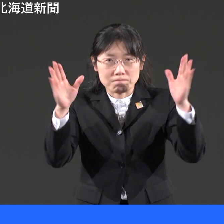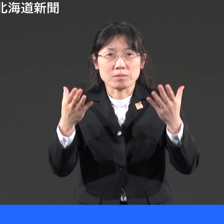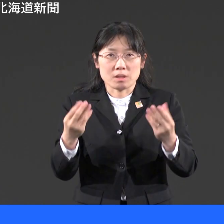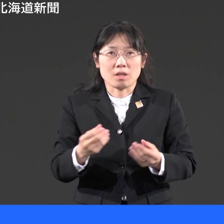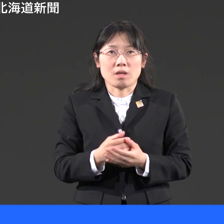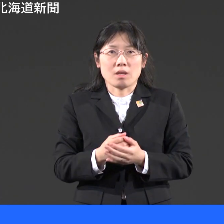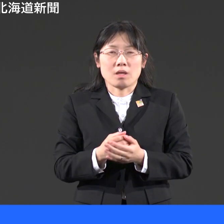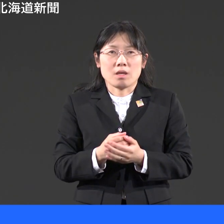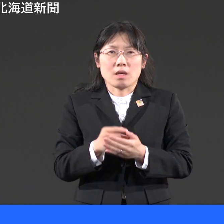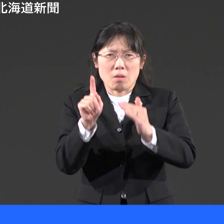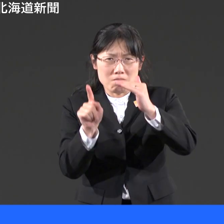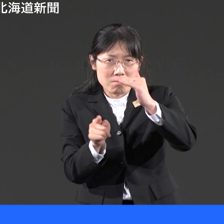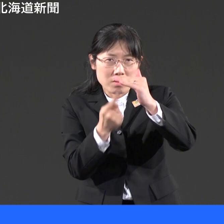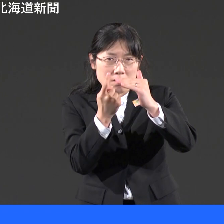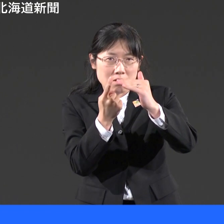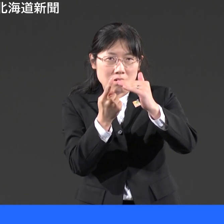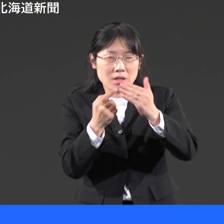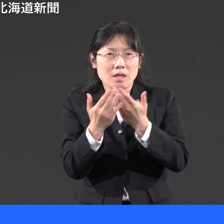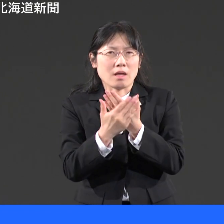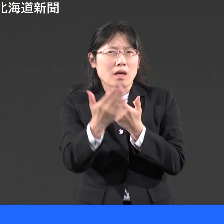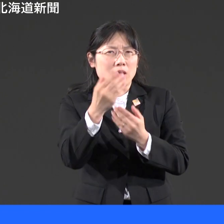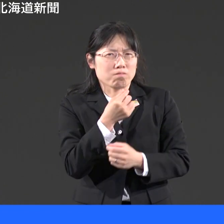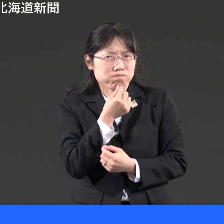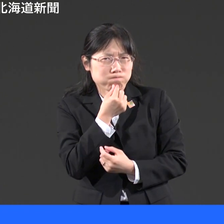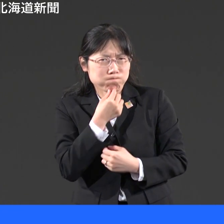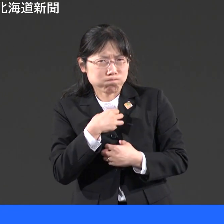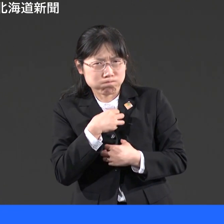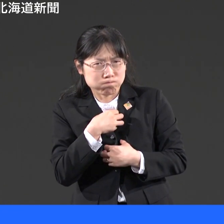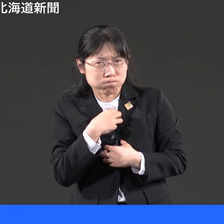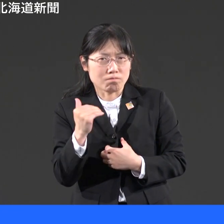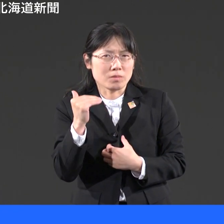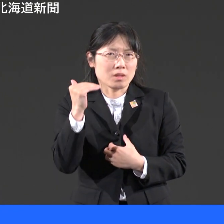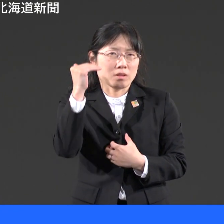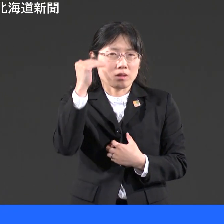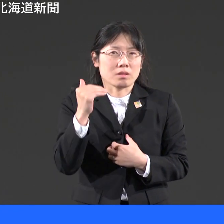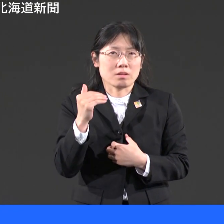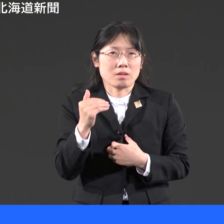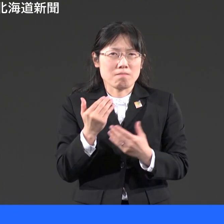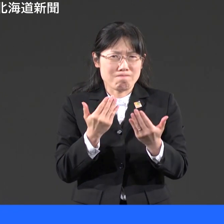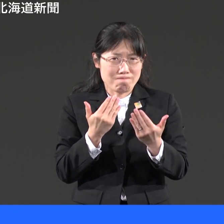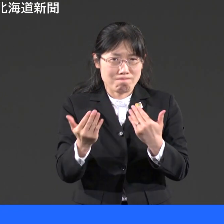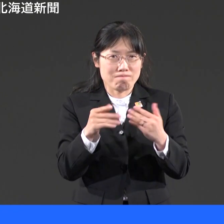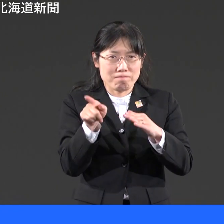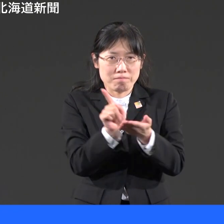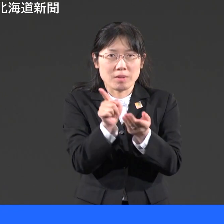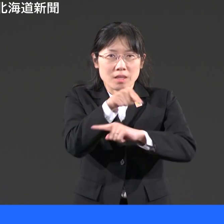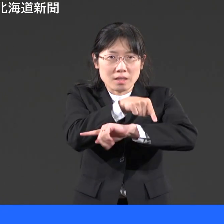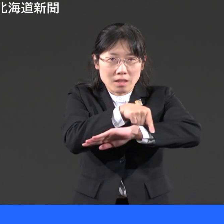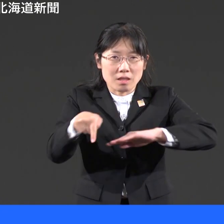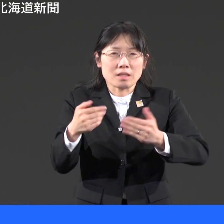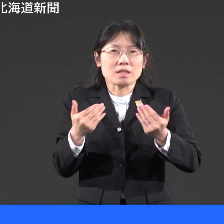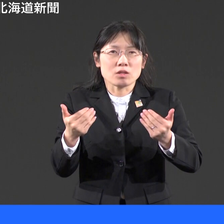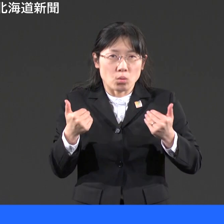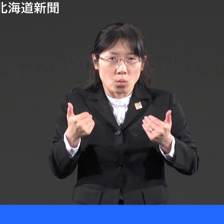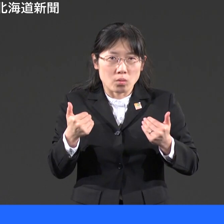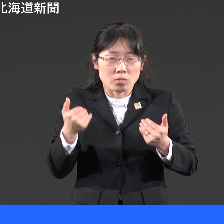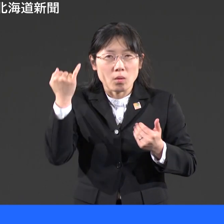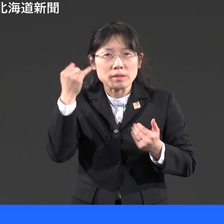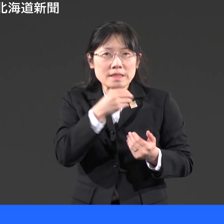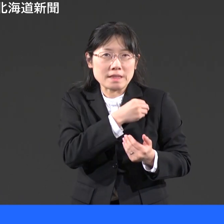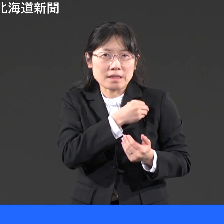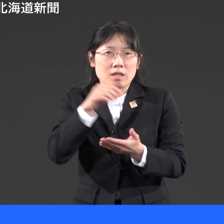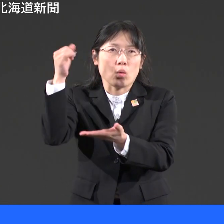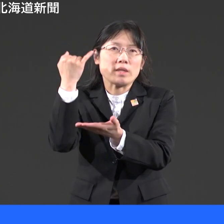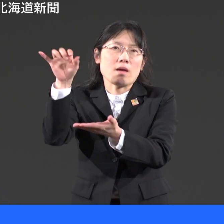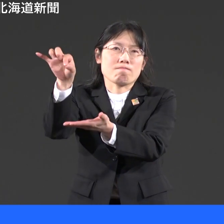輪不信が高まっていることから委員からはインパクトのある対策が必要だというような意見が出ておりました。市長